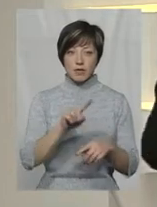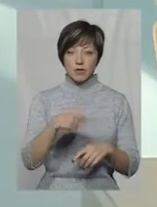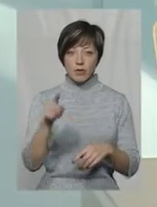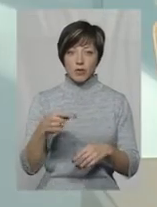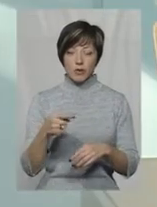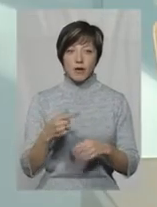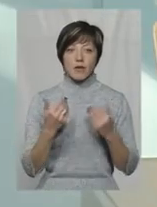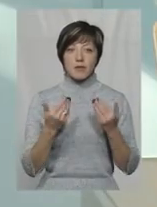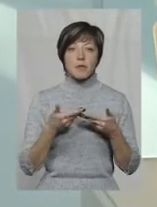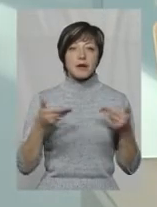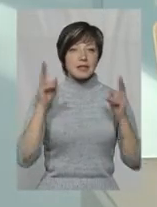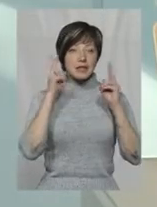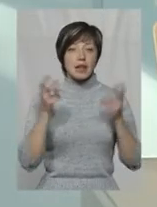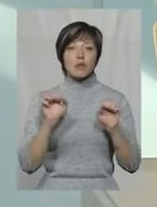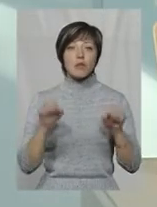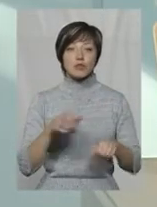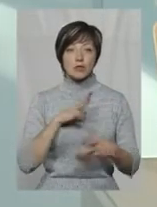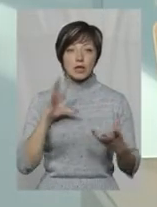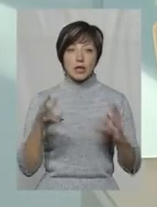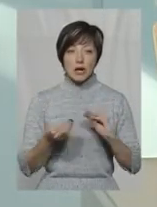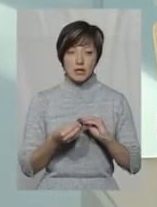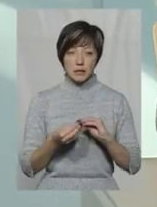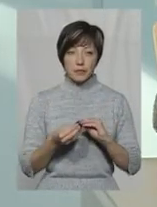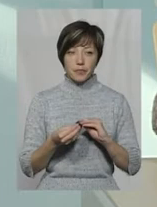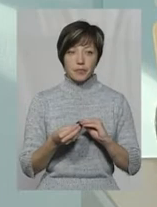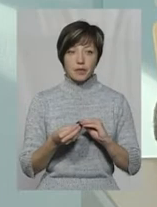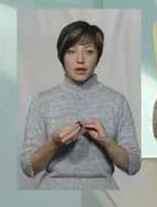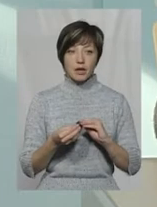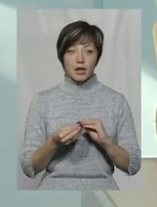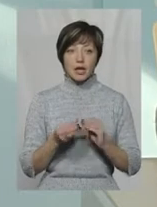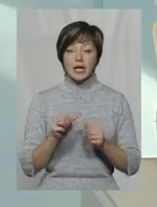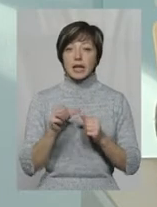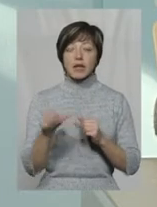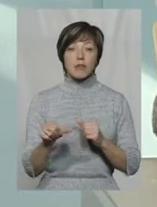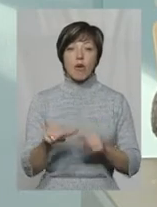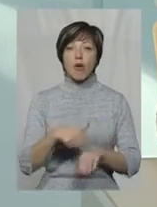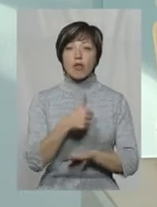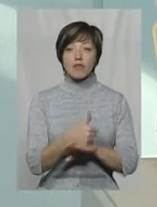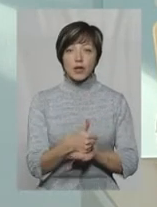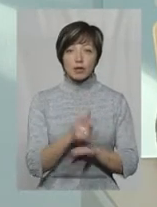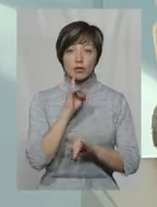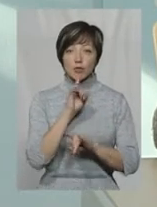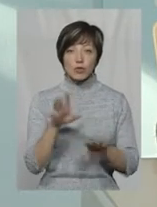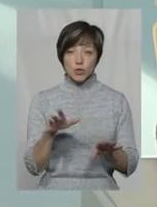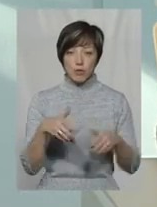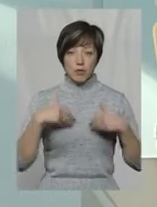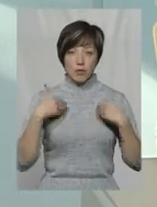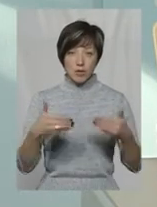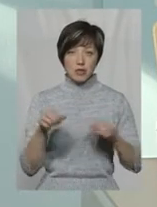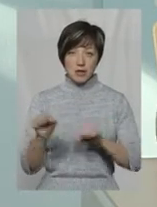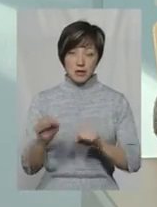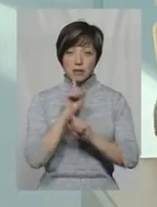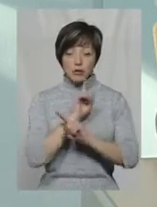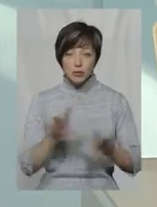Так, ну ми ж не знаємо, які можуть бути наслідки. Крім, саме головне, що вона не буде імуногенна і не дасть